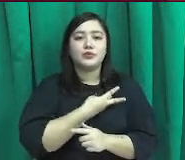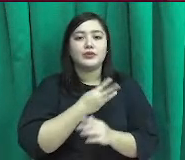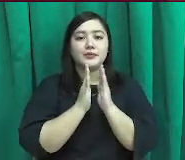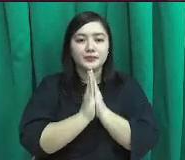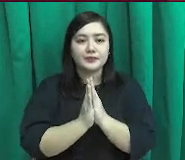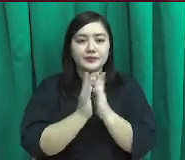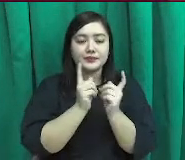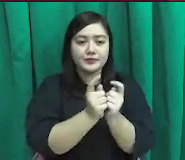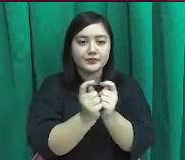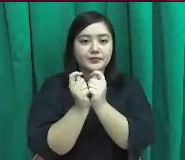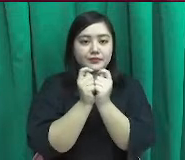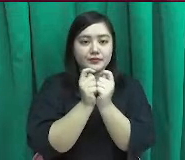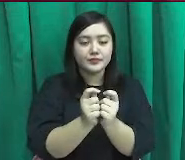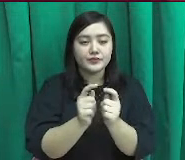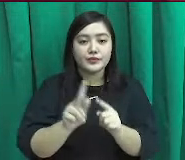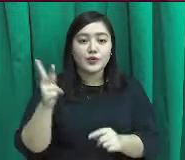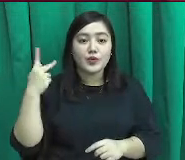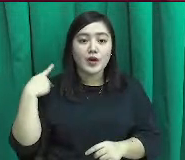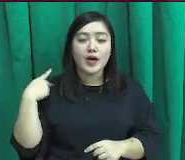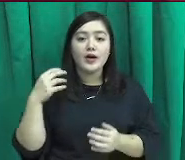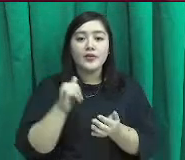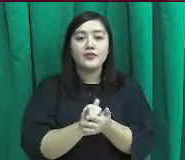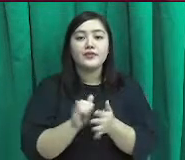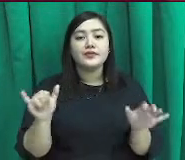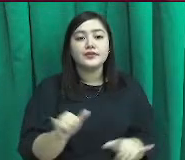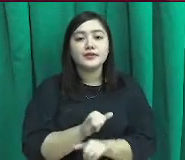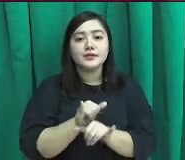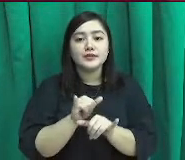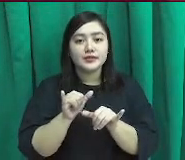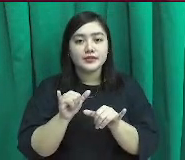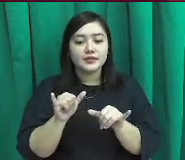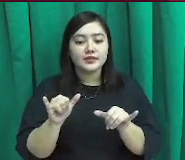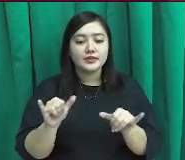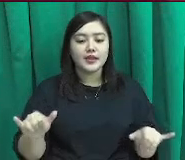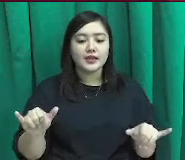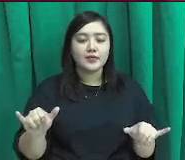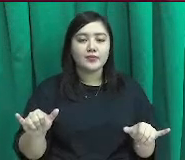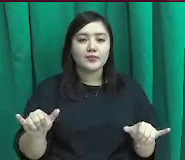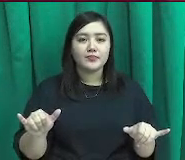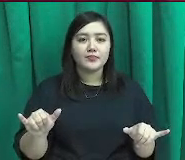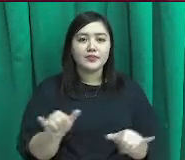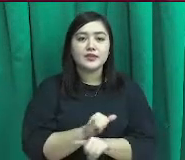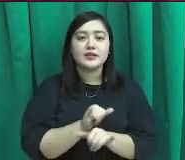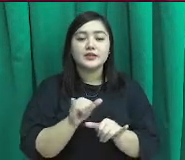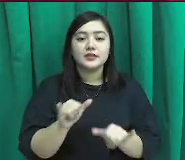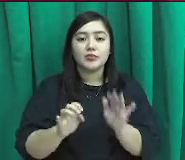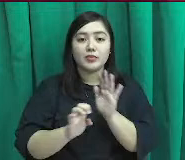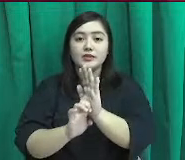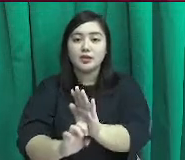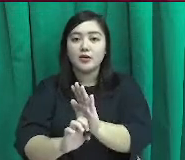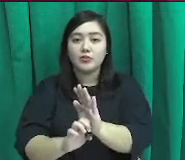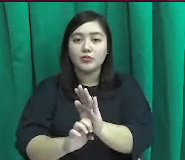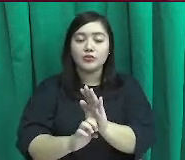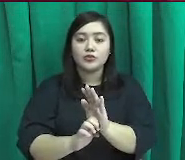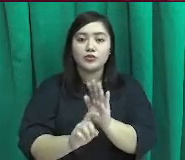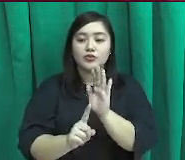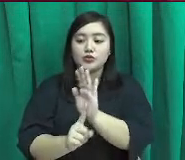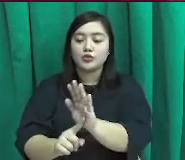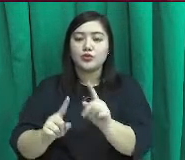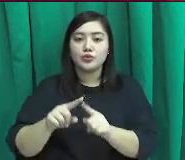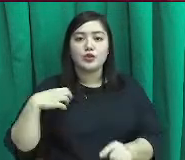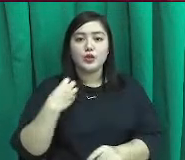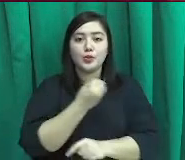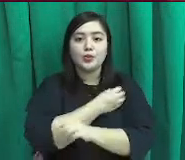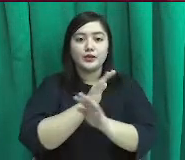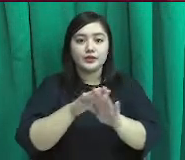For us to have that common. Sabi nga, isang boses lang na maririnig ng aming mga anak. And that is the time na